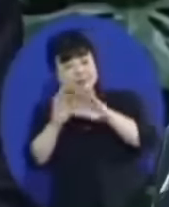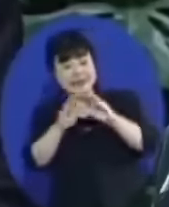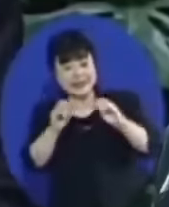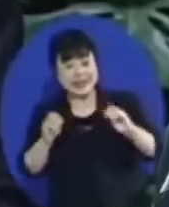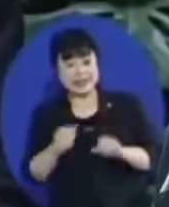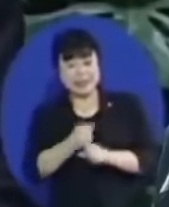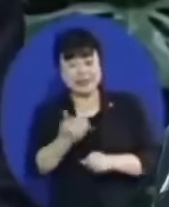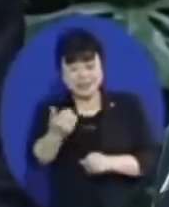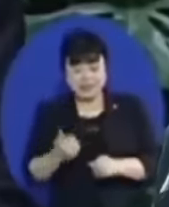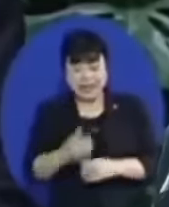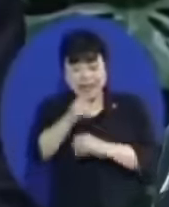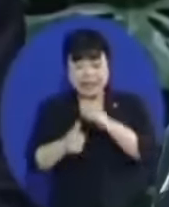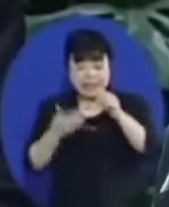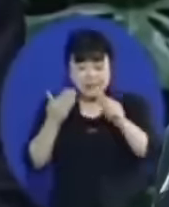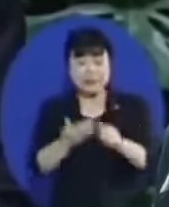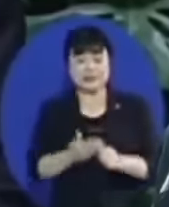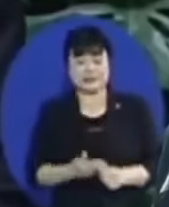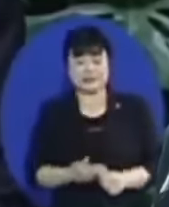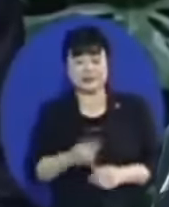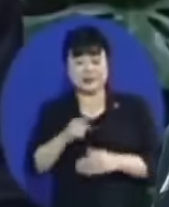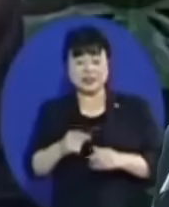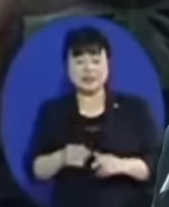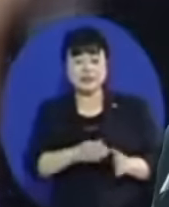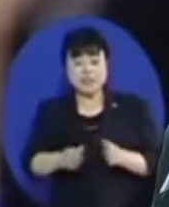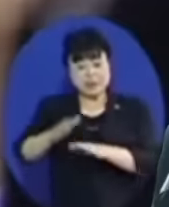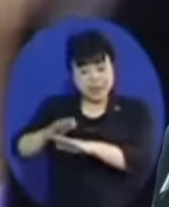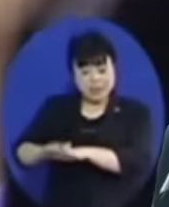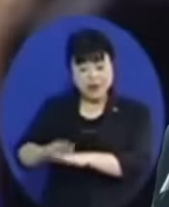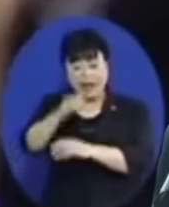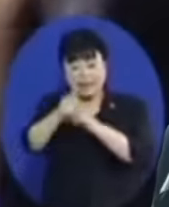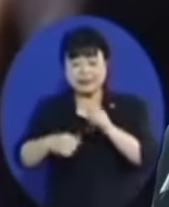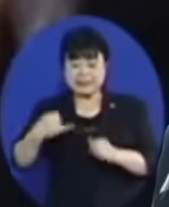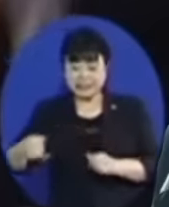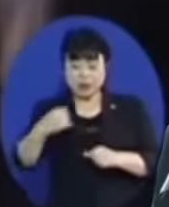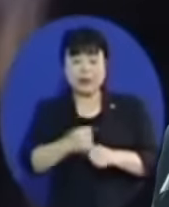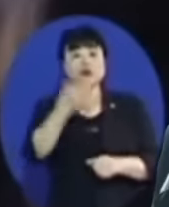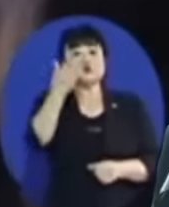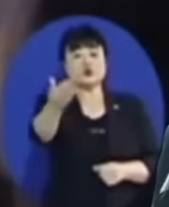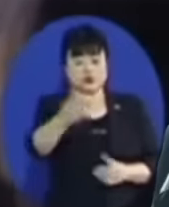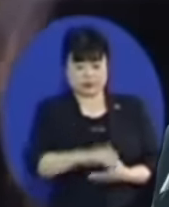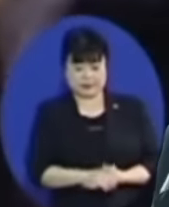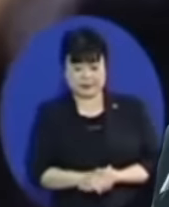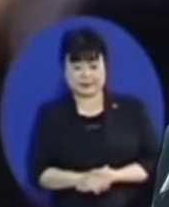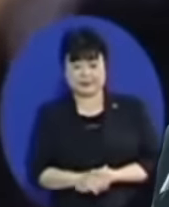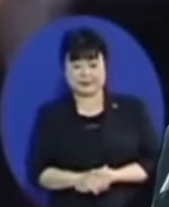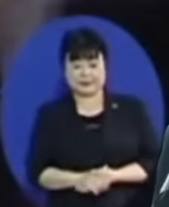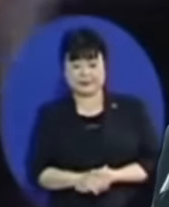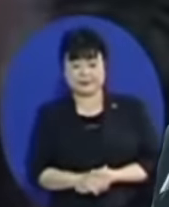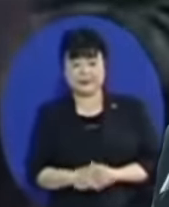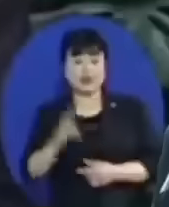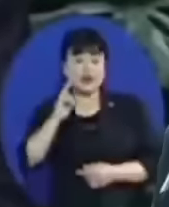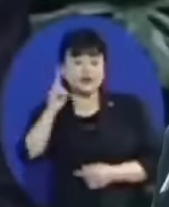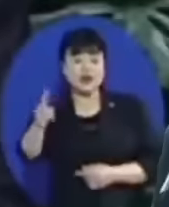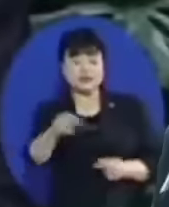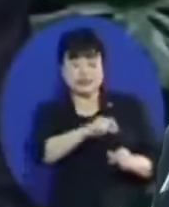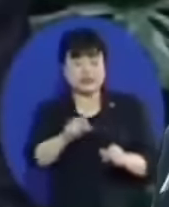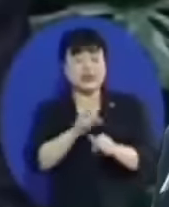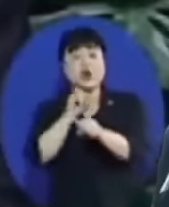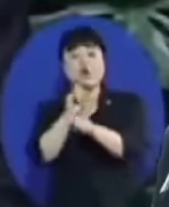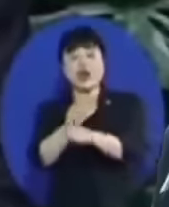전에 하나님께서는 그리스도 안에서 우리를 예정하사 하나님의 자녀가 되게 한 것입니다. 굉장한